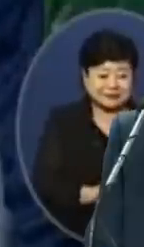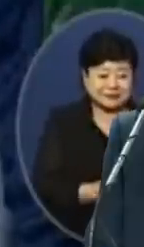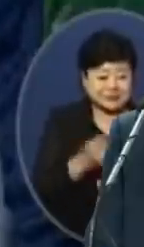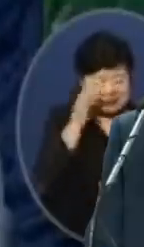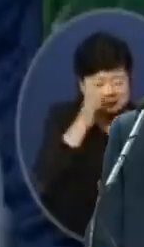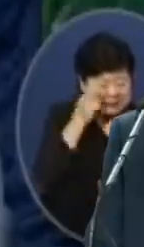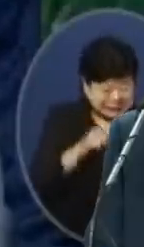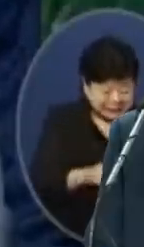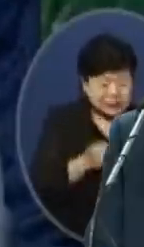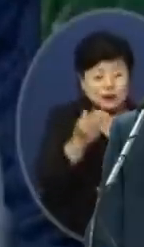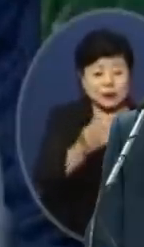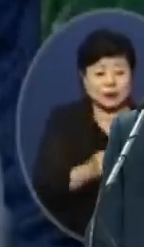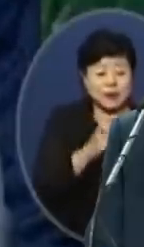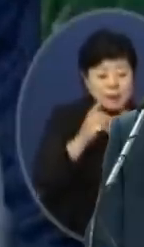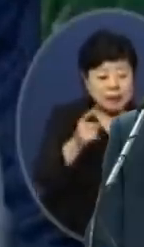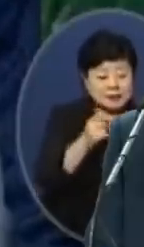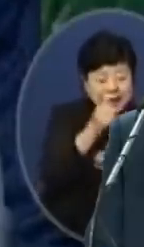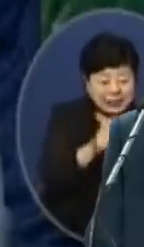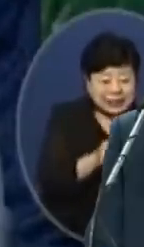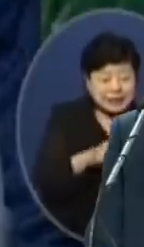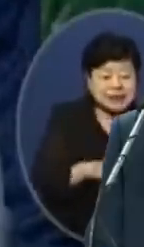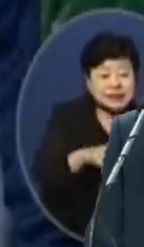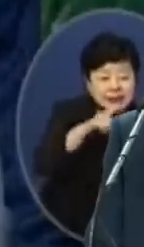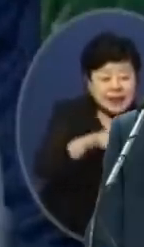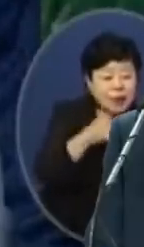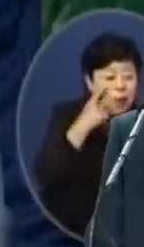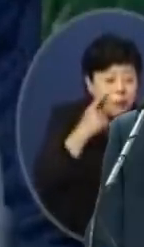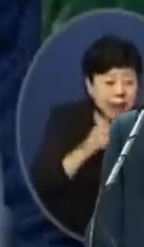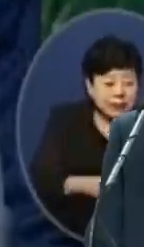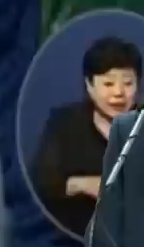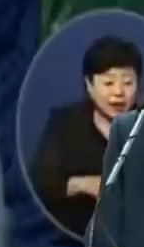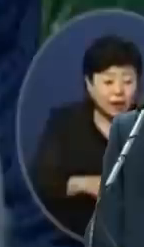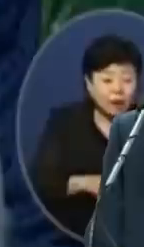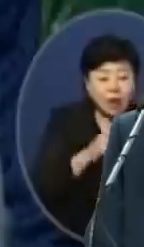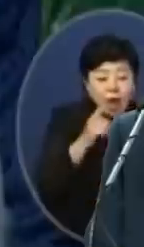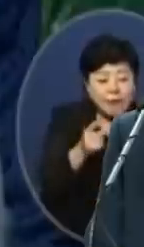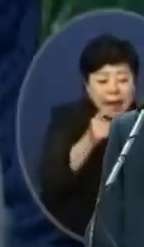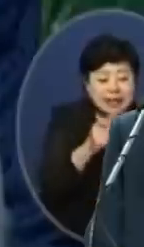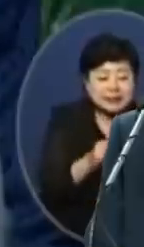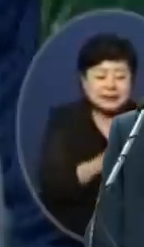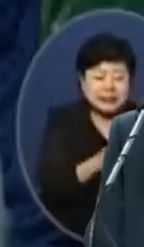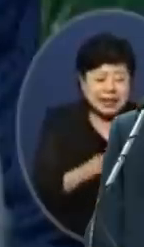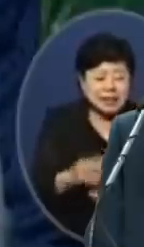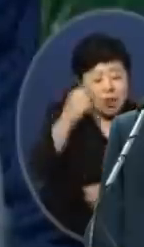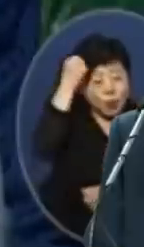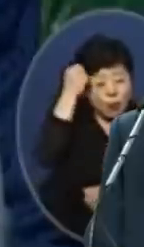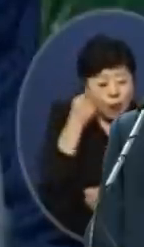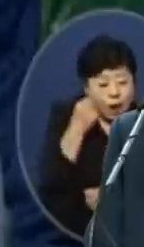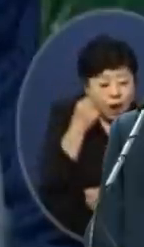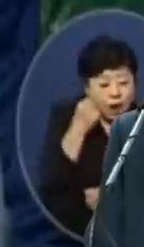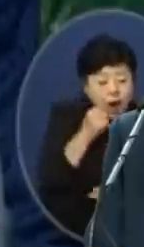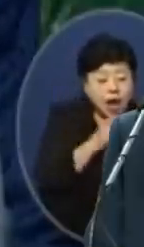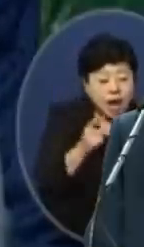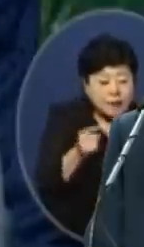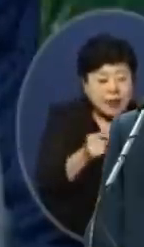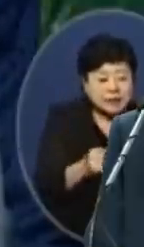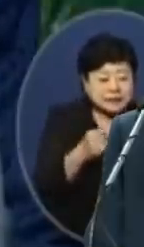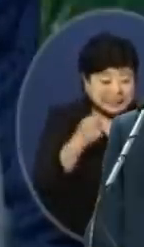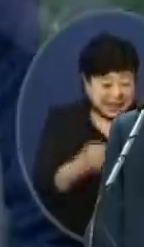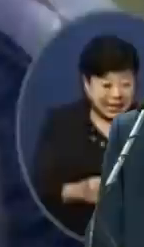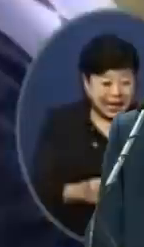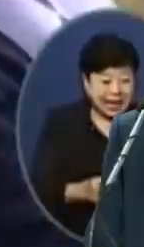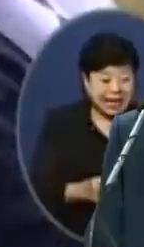찾으십시오. 말씀에서 하나님의 뜻을 발견하고 그 말씀을 계속해서 외우면 그 말씀이